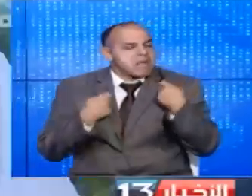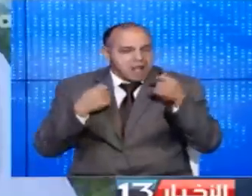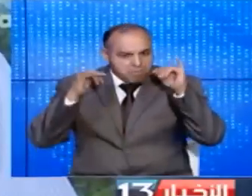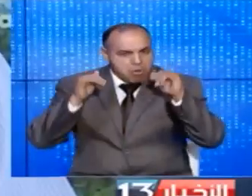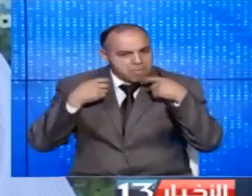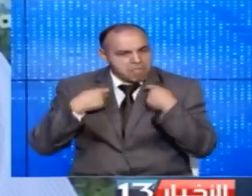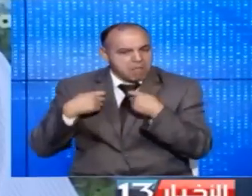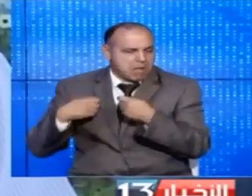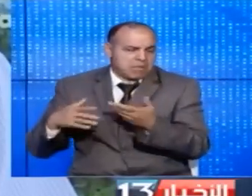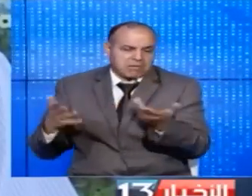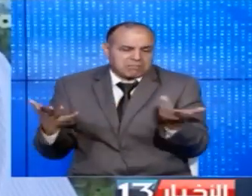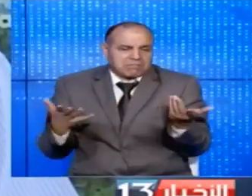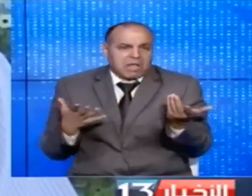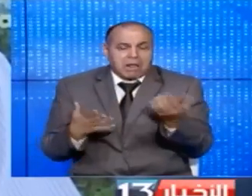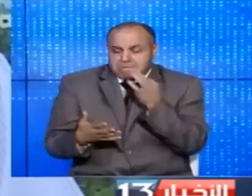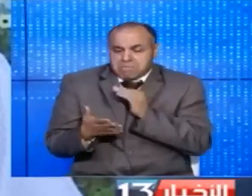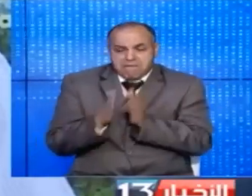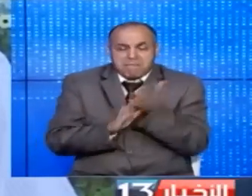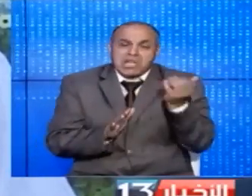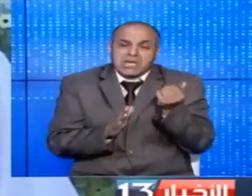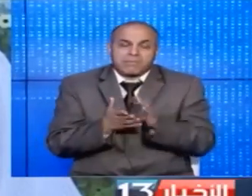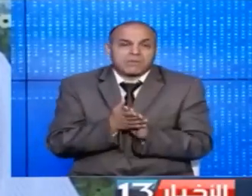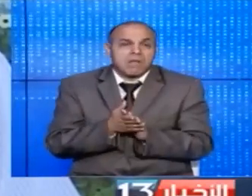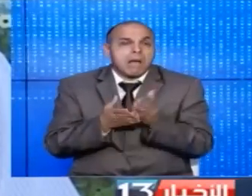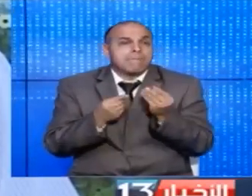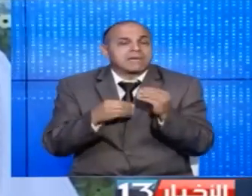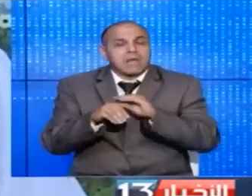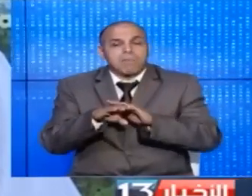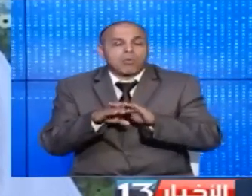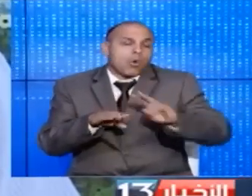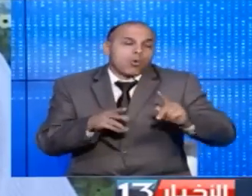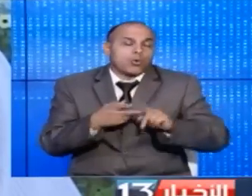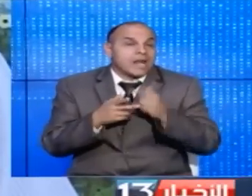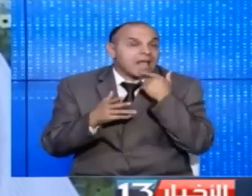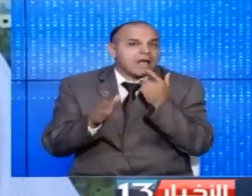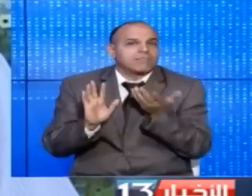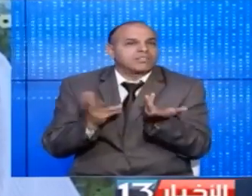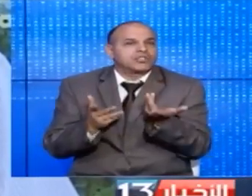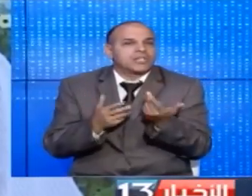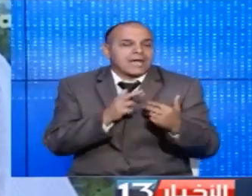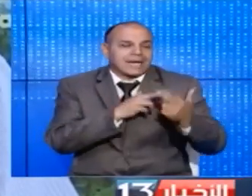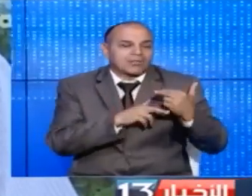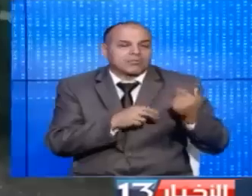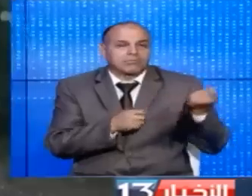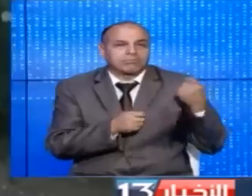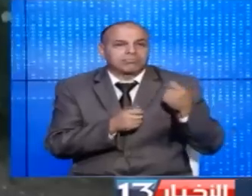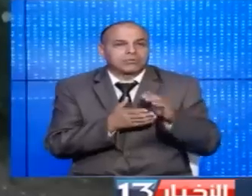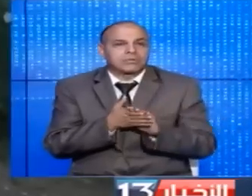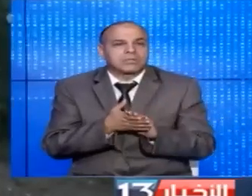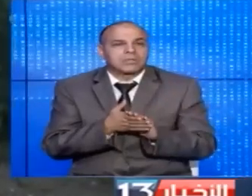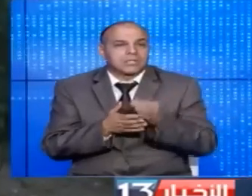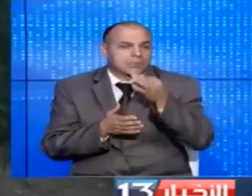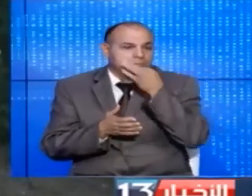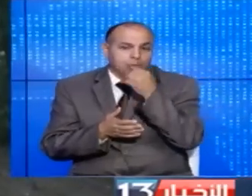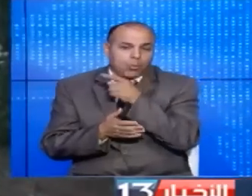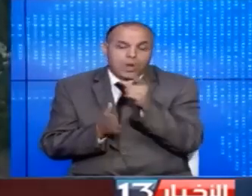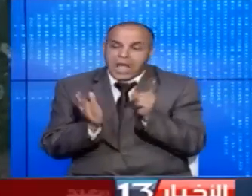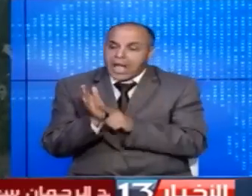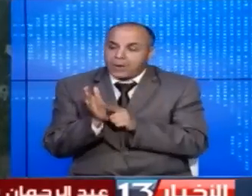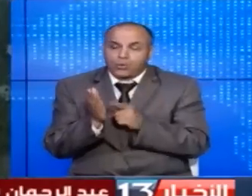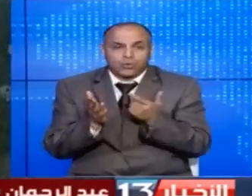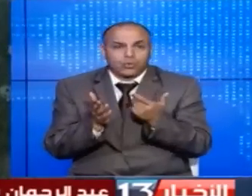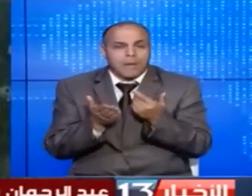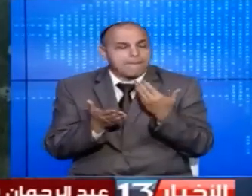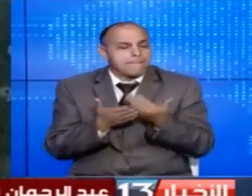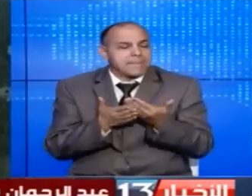عدد الابقار ناقصه في تونس، وفما عده اشكاليات خاصه راجعين لكلفه الانتاج. تفعيل ماذا بينا القانون نتاع